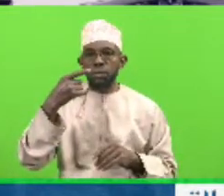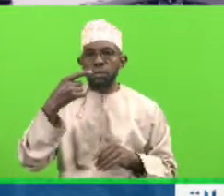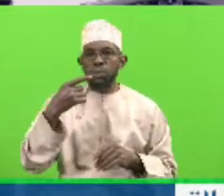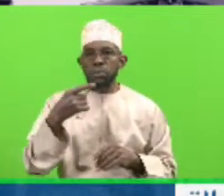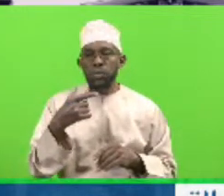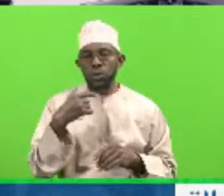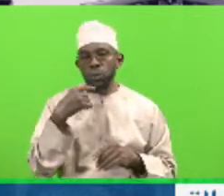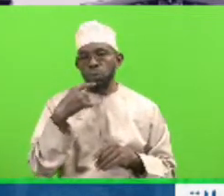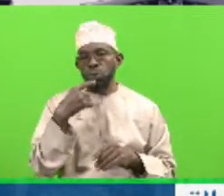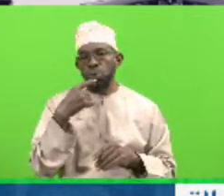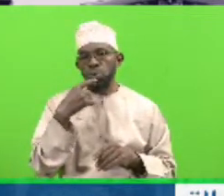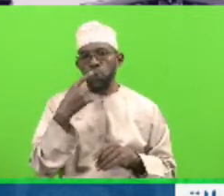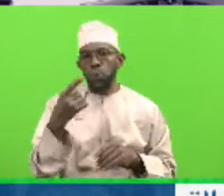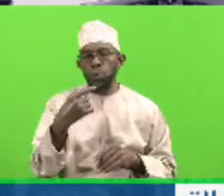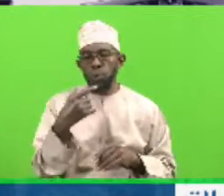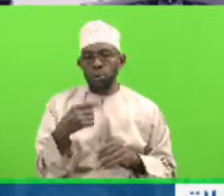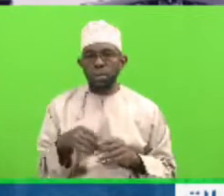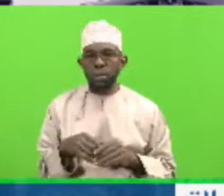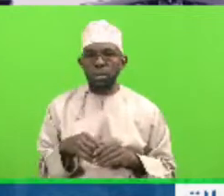وَالَّذَانِ